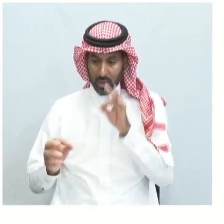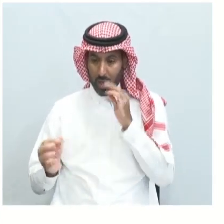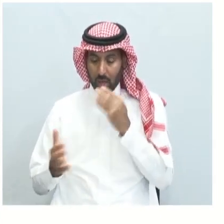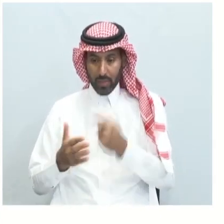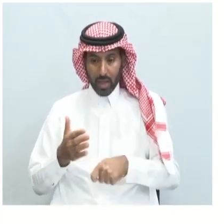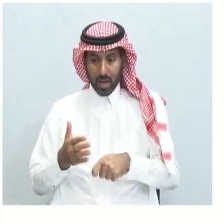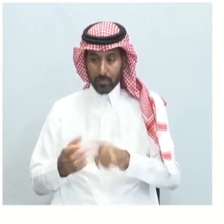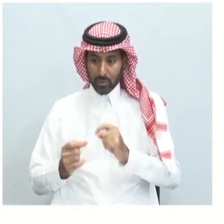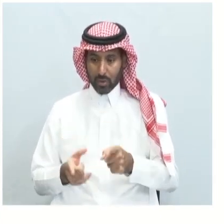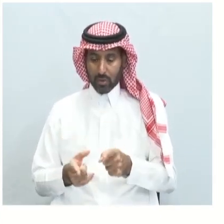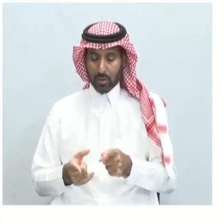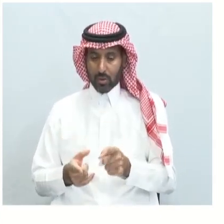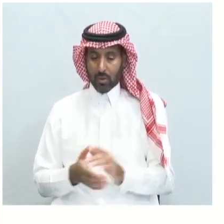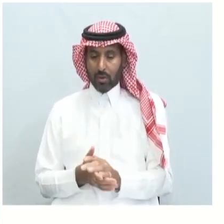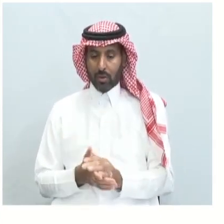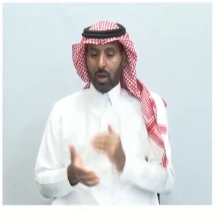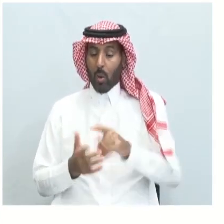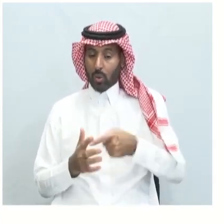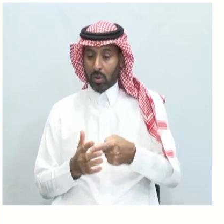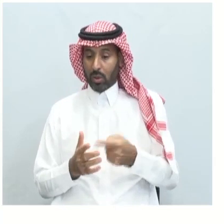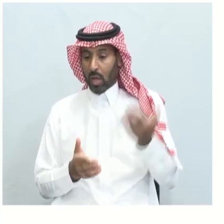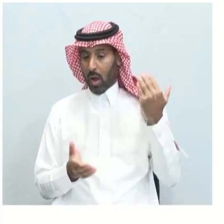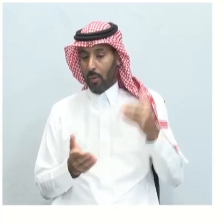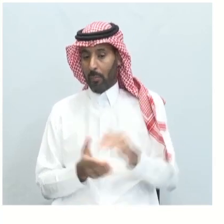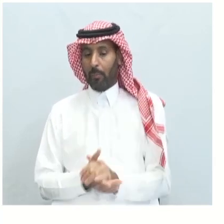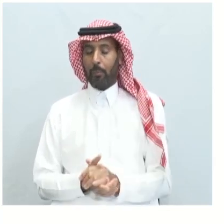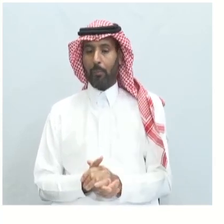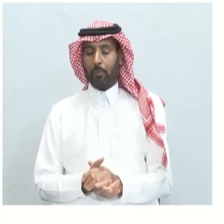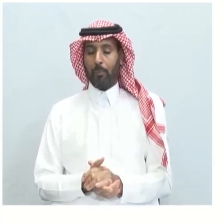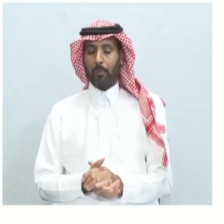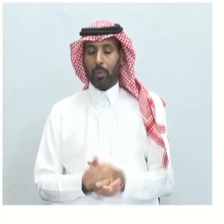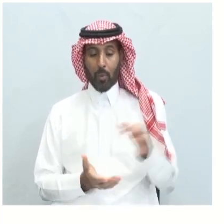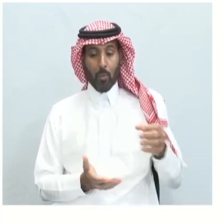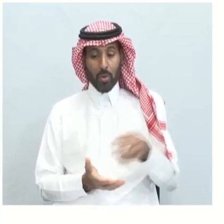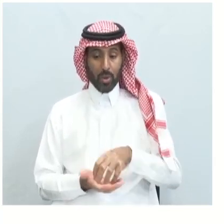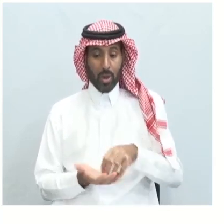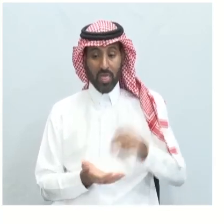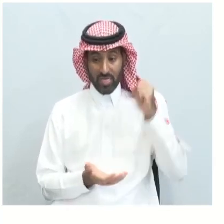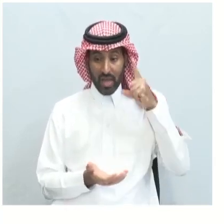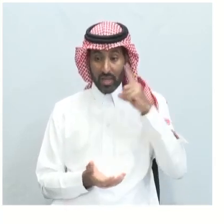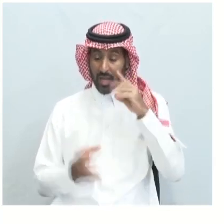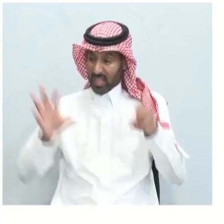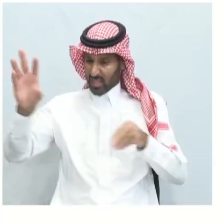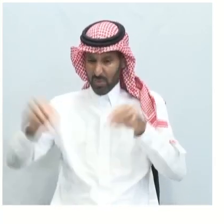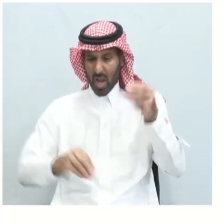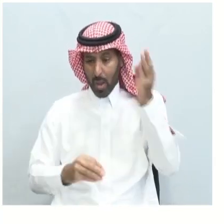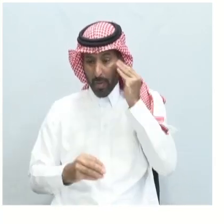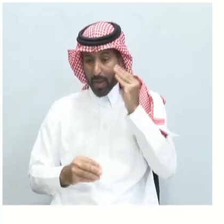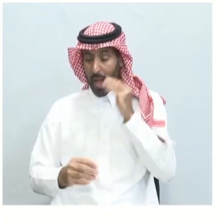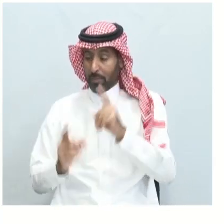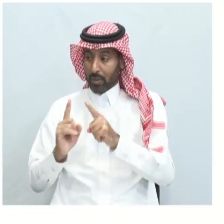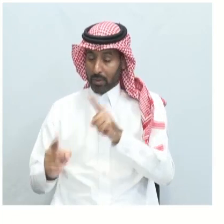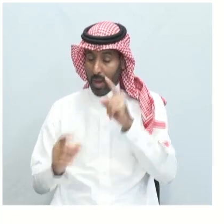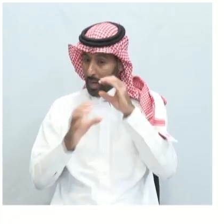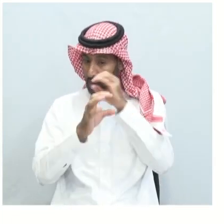الفوريه كانت احدى التقنيات المستخدمه او اعتماد المدن الذكيه على تجميع البيانات من المستشعرات